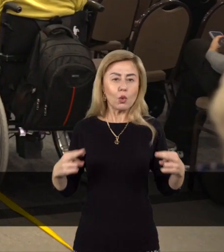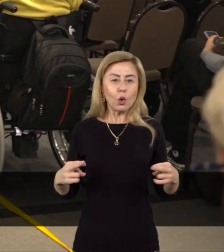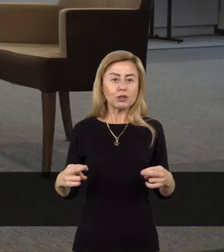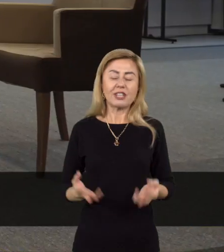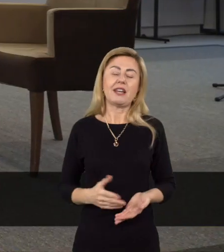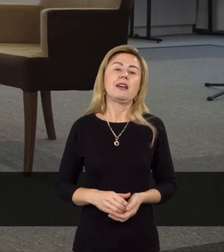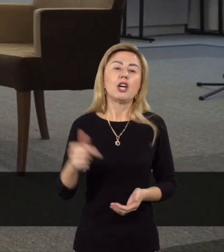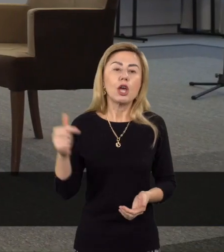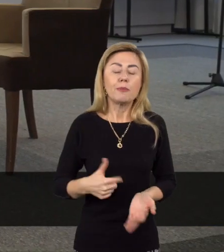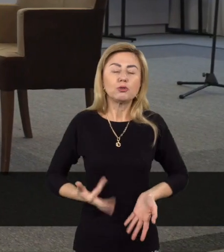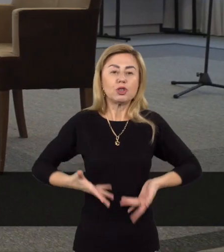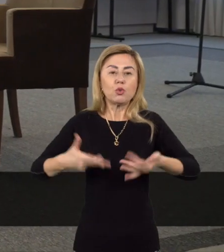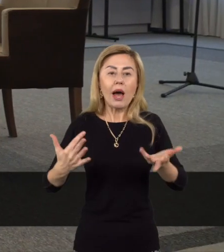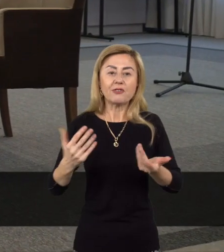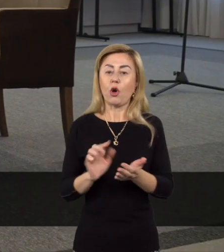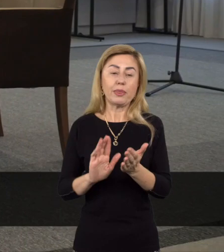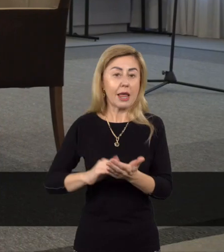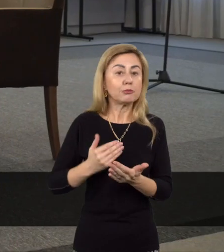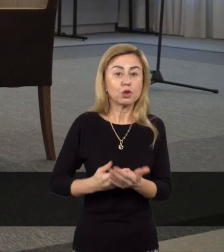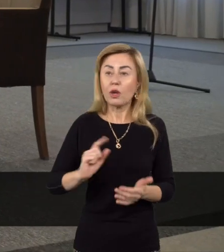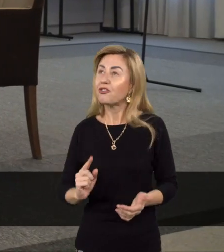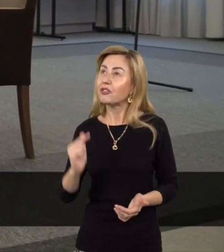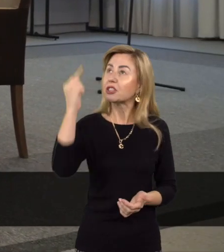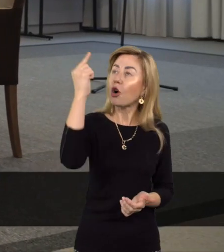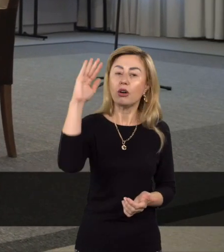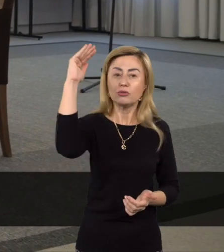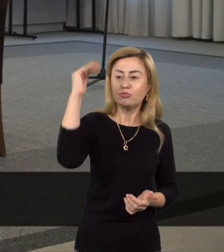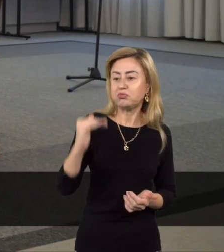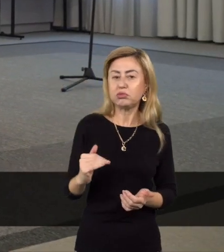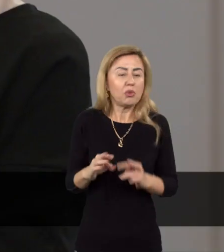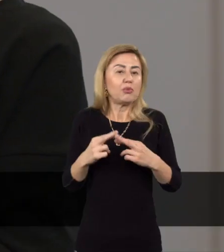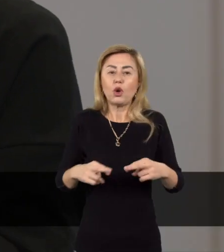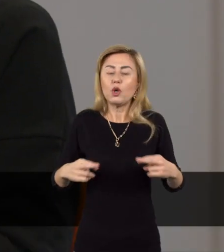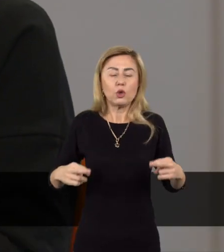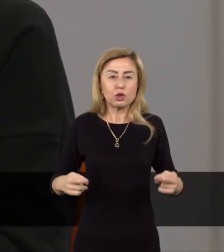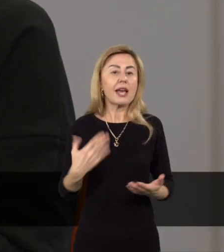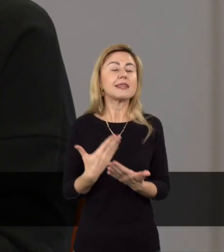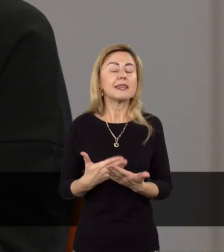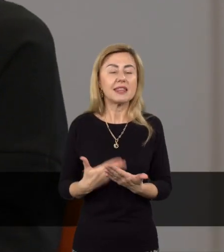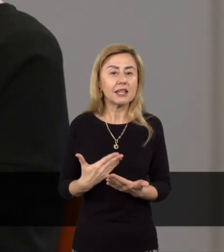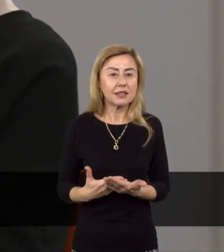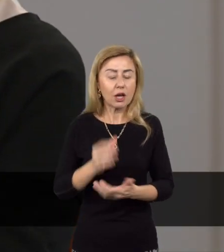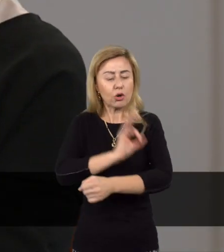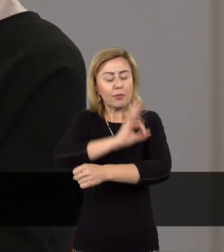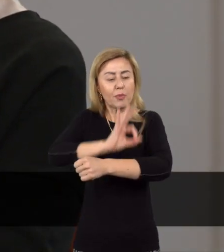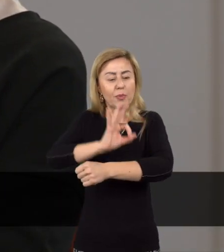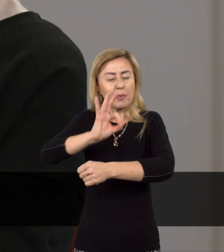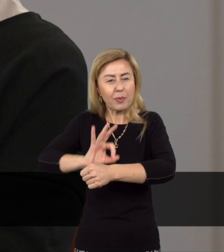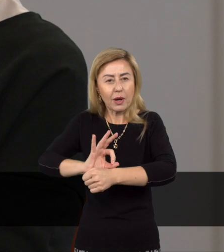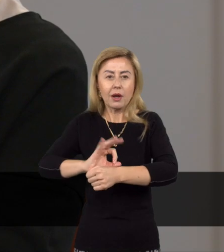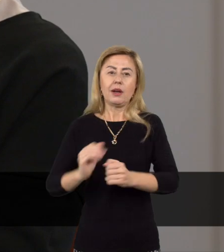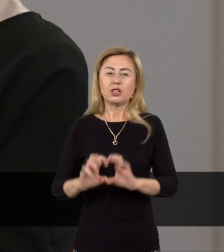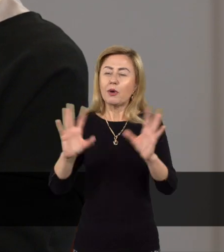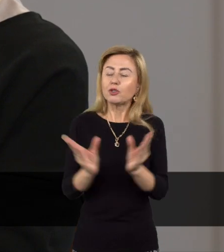prawda? Zarówno jeżeli chodzi o wysokość, jak i możliwości, które ma. Faktycznie to myślenie o tym projektowaniu